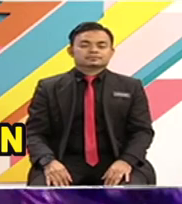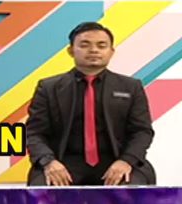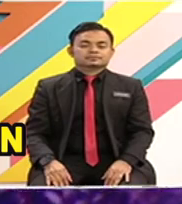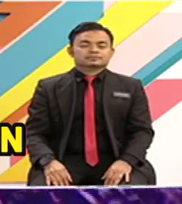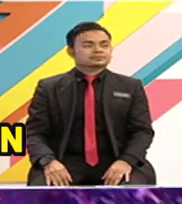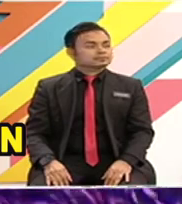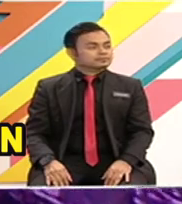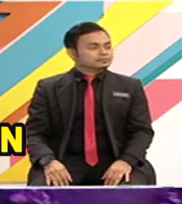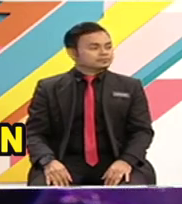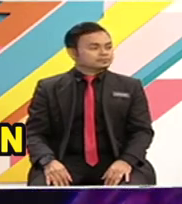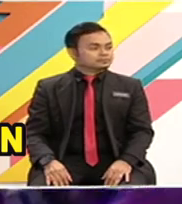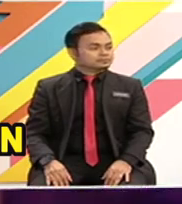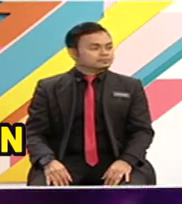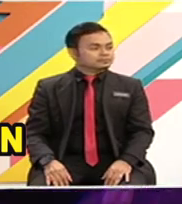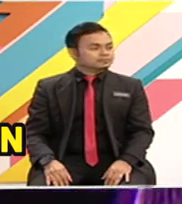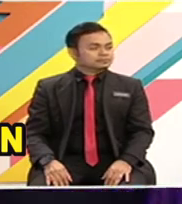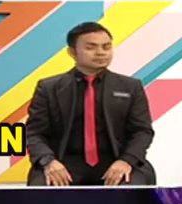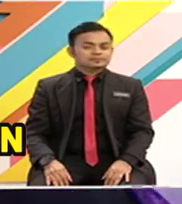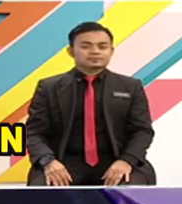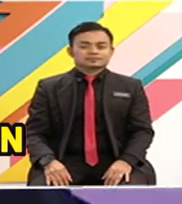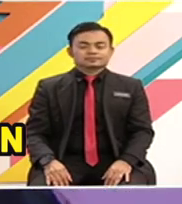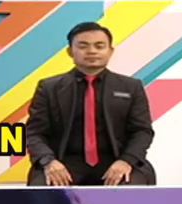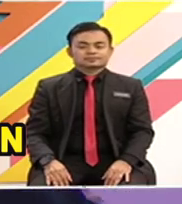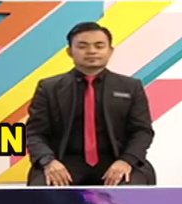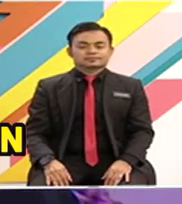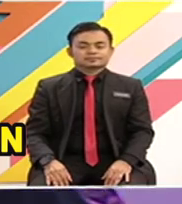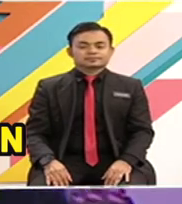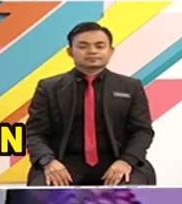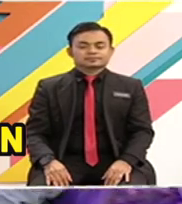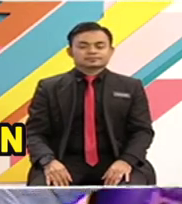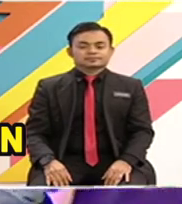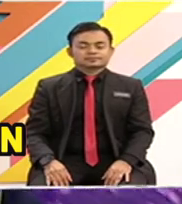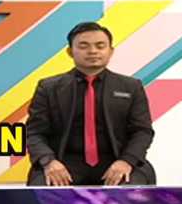the attack perlu Terlalu ada susah sih kalau diseases keigo ok